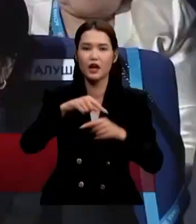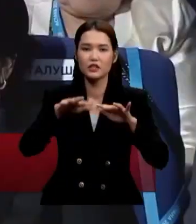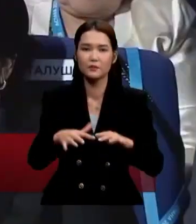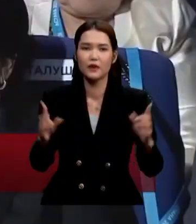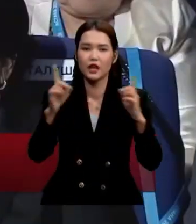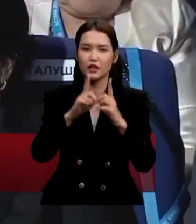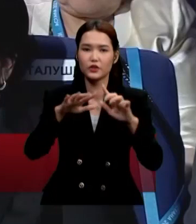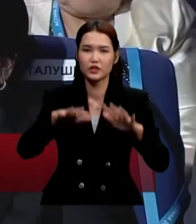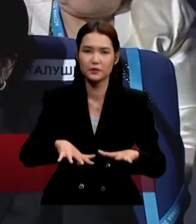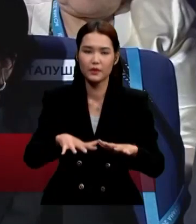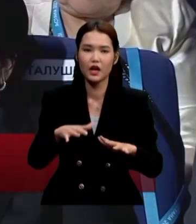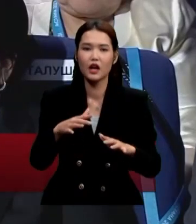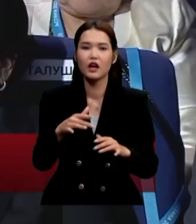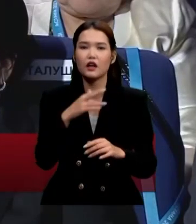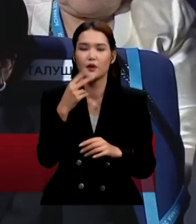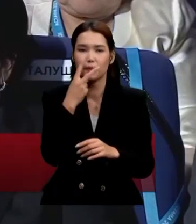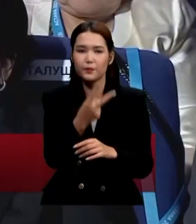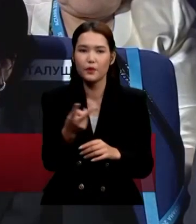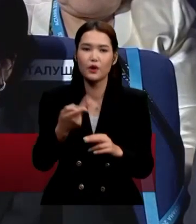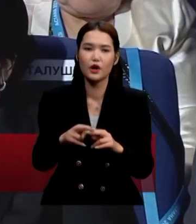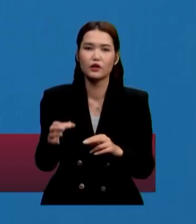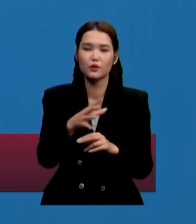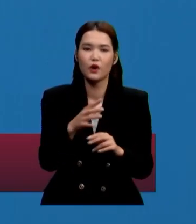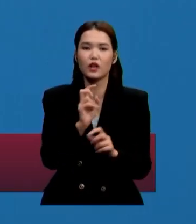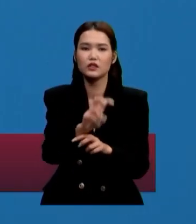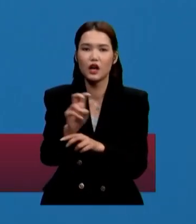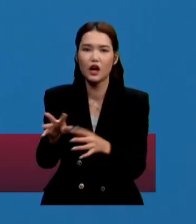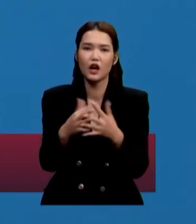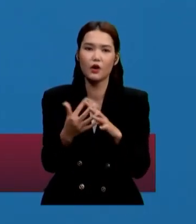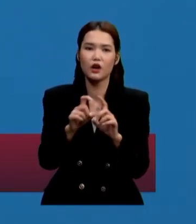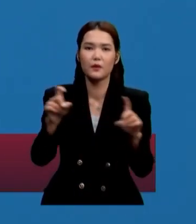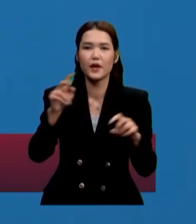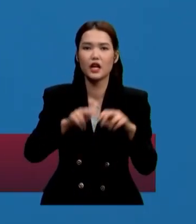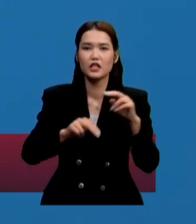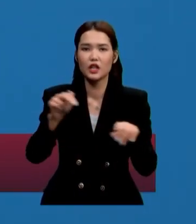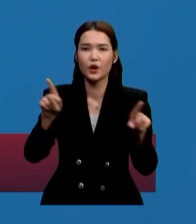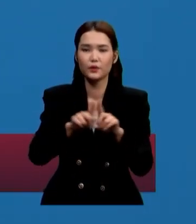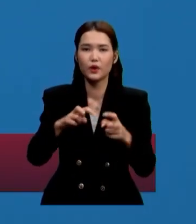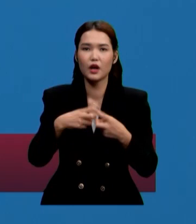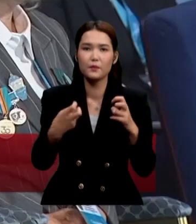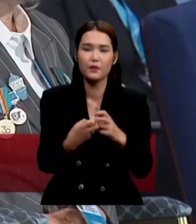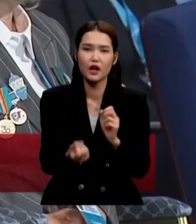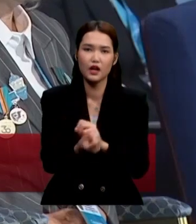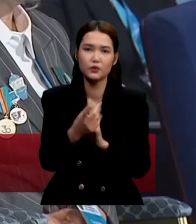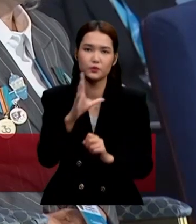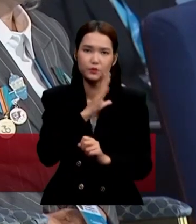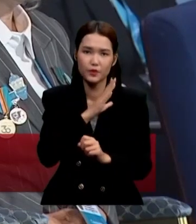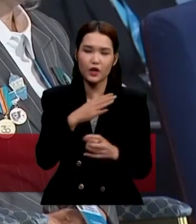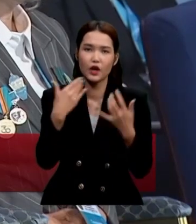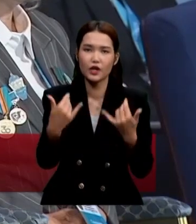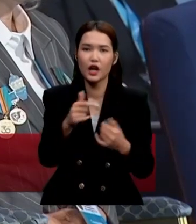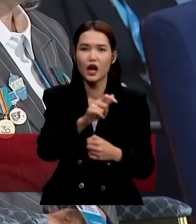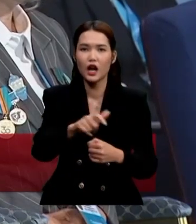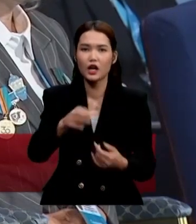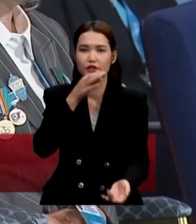барысында қайырымдылық ретінде облыстарда, қалаларда мектеп салу керектігі туралы мәселені қозғадым. Бұл